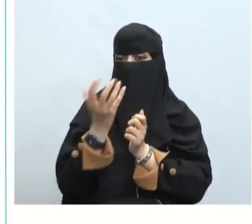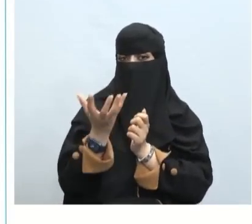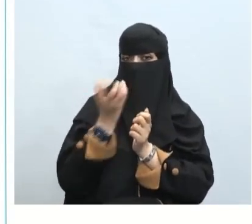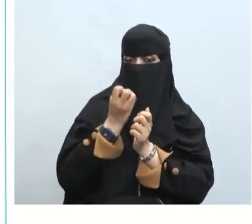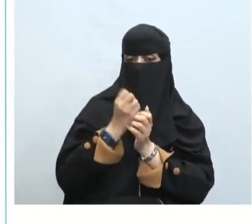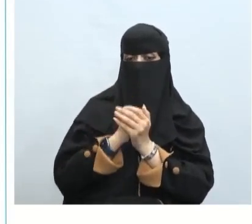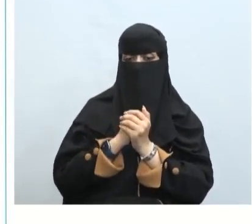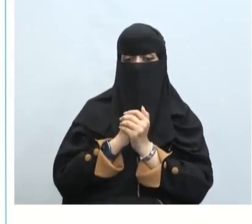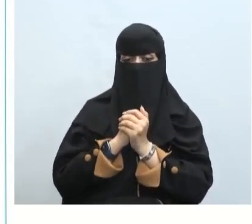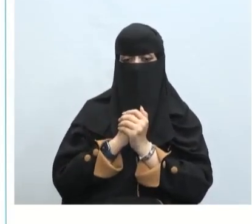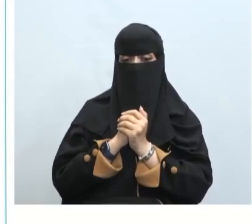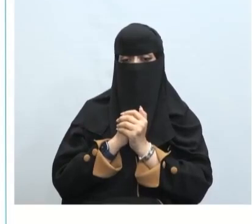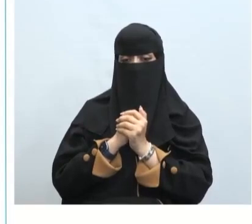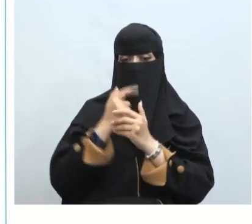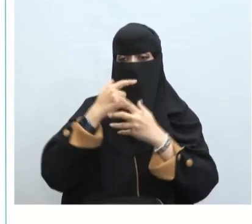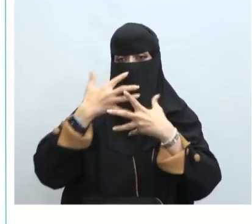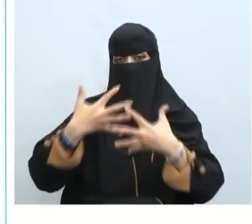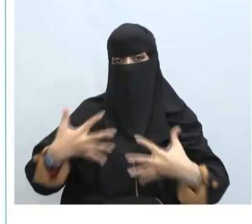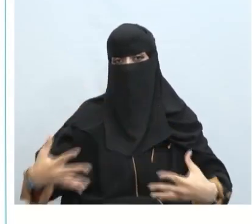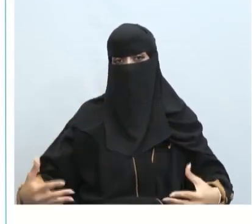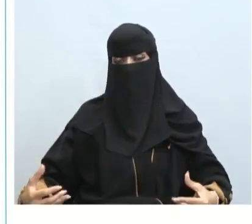وكذلك ضعف الاستهلاك